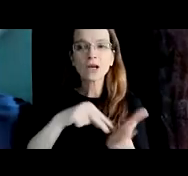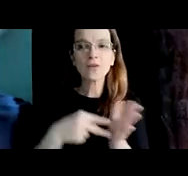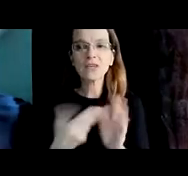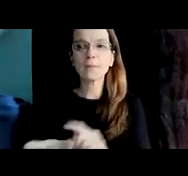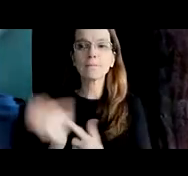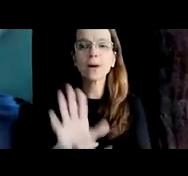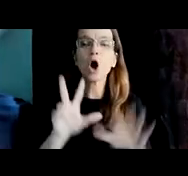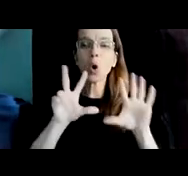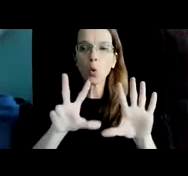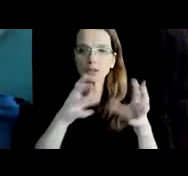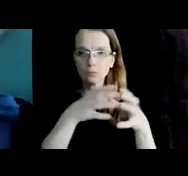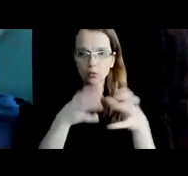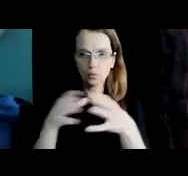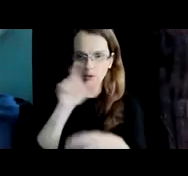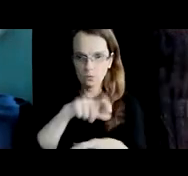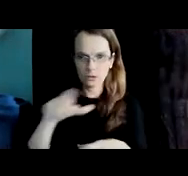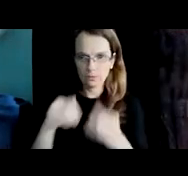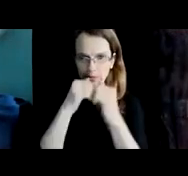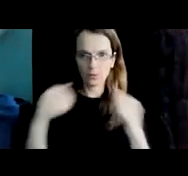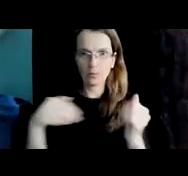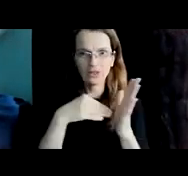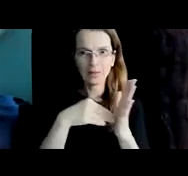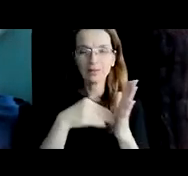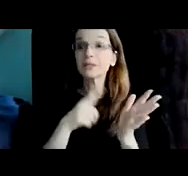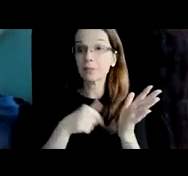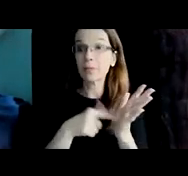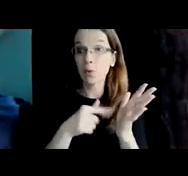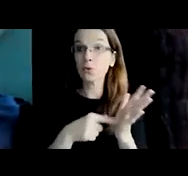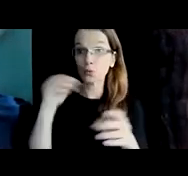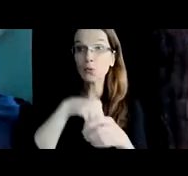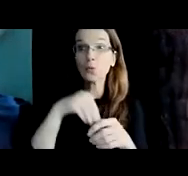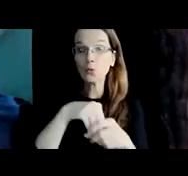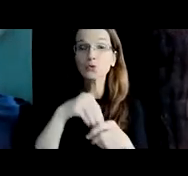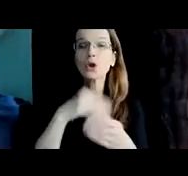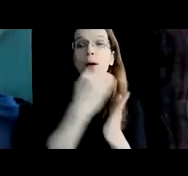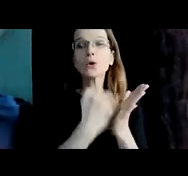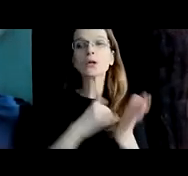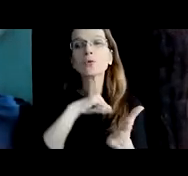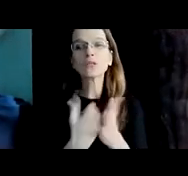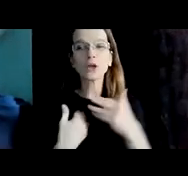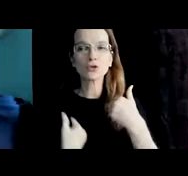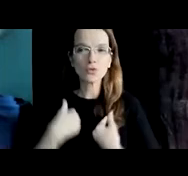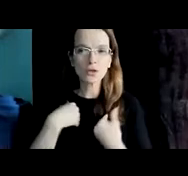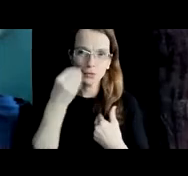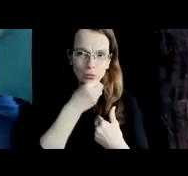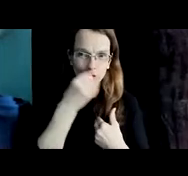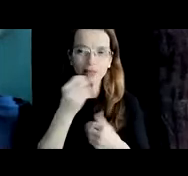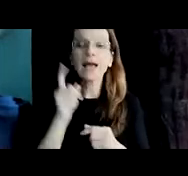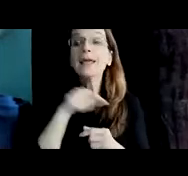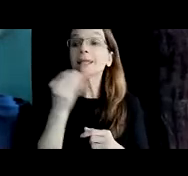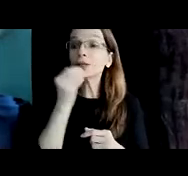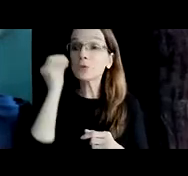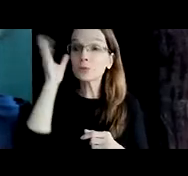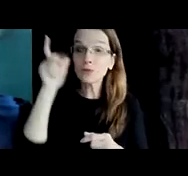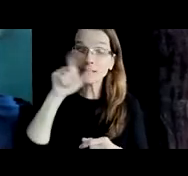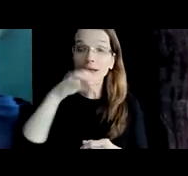8 skupin oseb s posebnimi potrebami, ki se pogosto vključujejo v programe vseživljenjskega učenja in izobraževanja odraslih, vendar